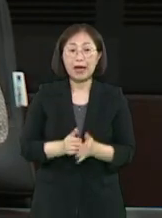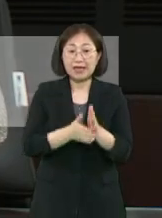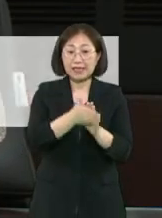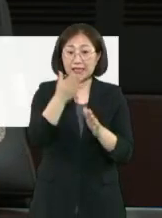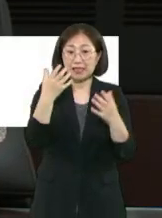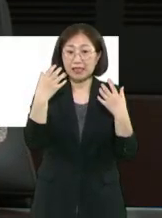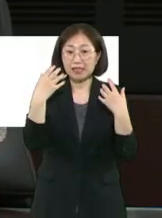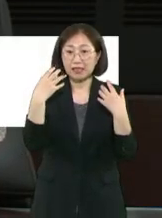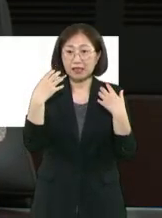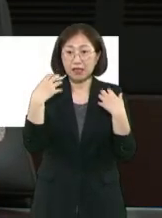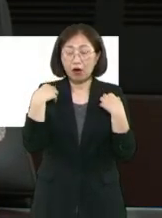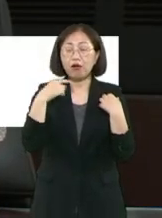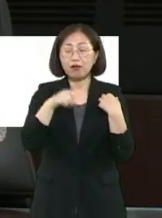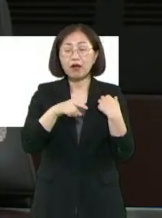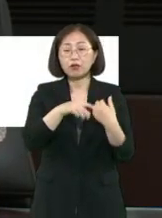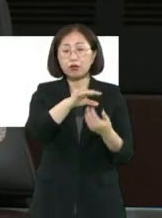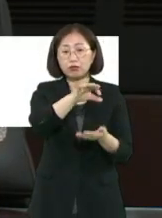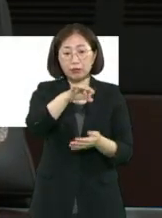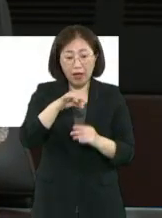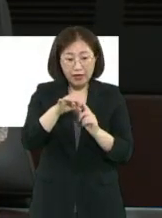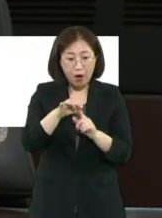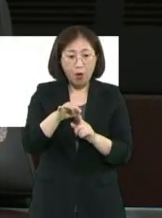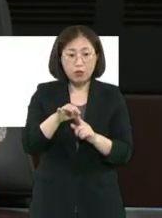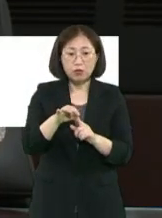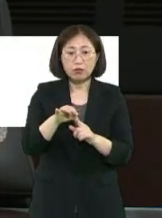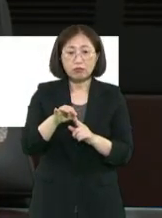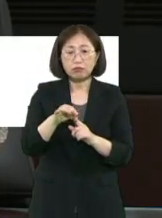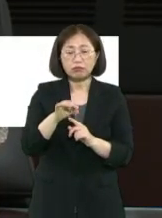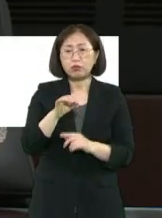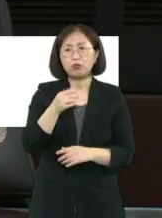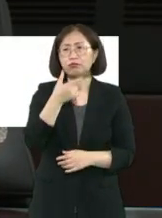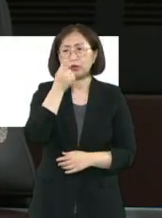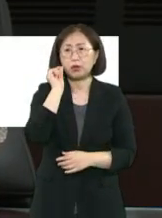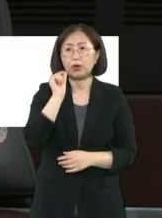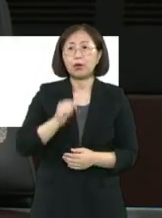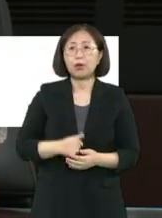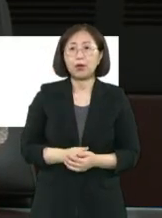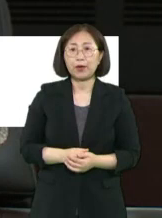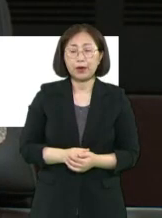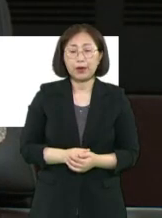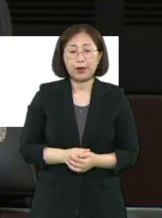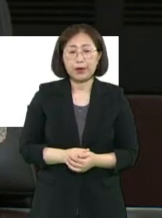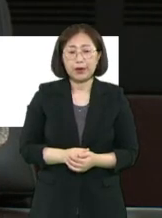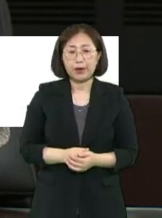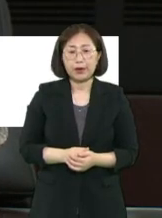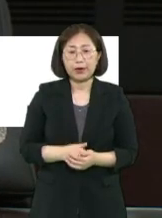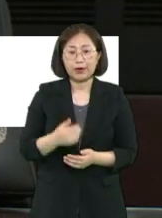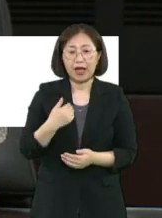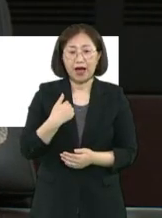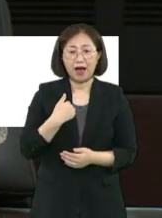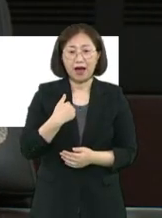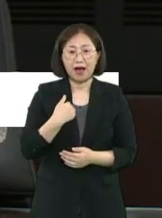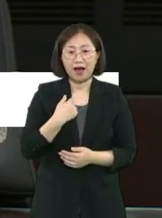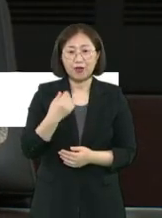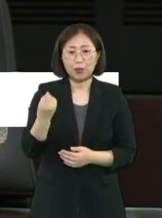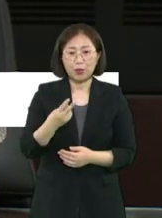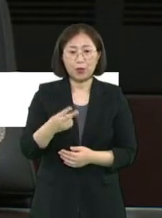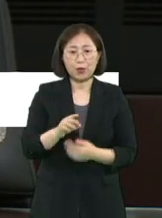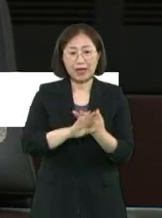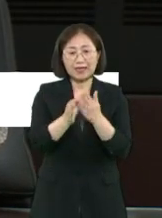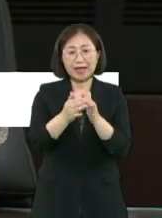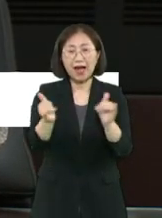지원해주는 예산만 바라보고 하기에는 저희 상황이 너무나 열악합니다. 그래서 저를 비롯해서 모든 사람들이